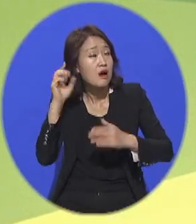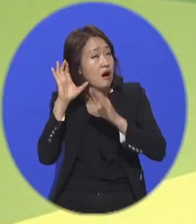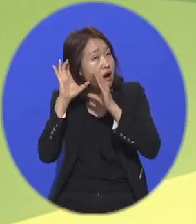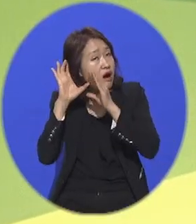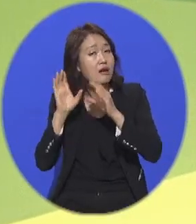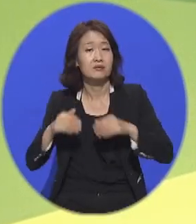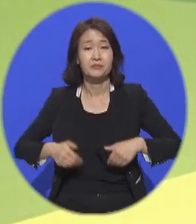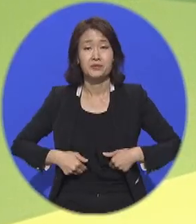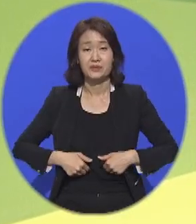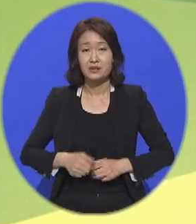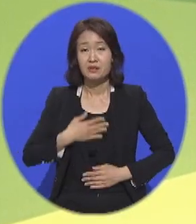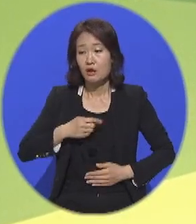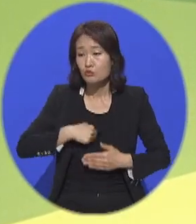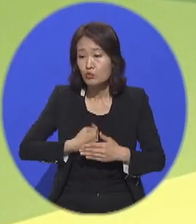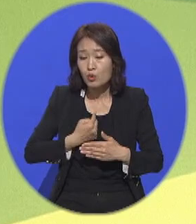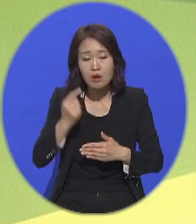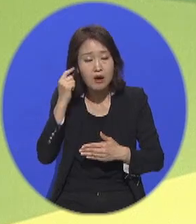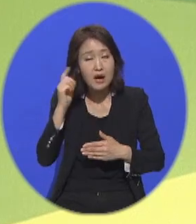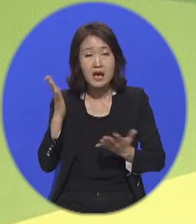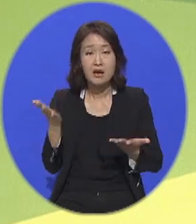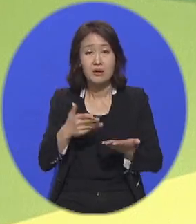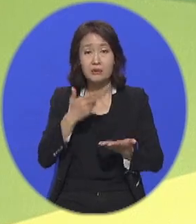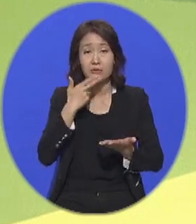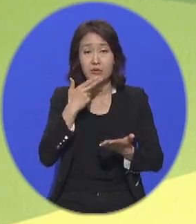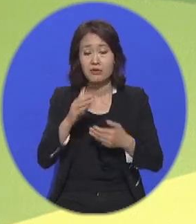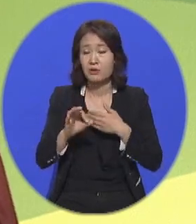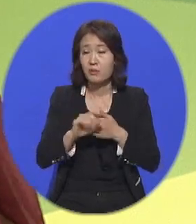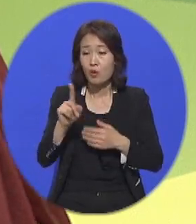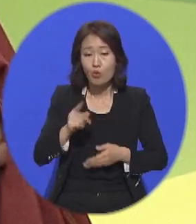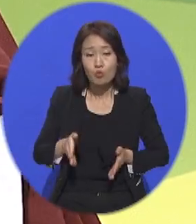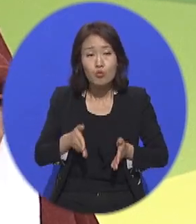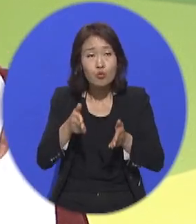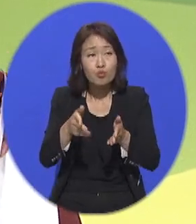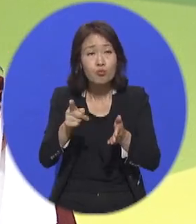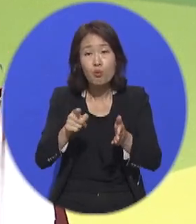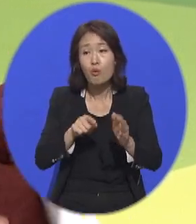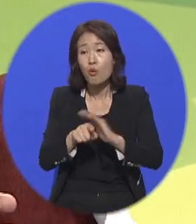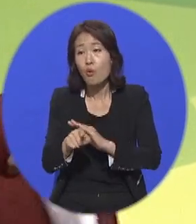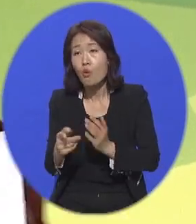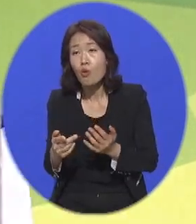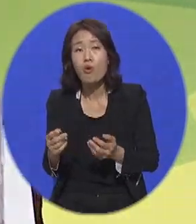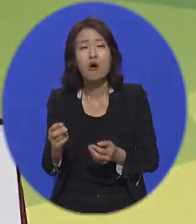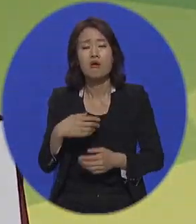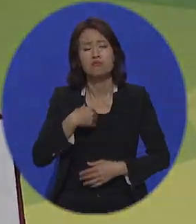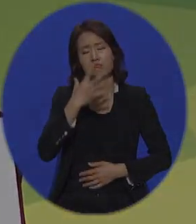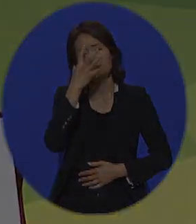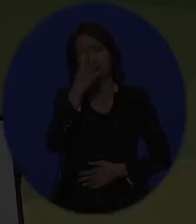됩니다. 그 자기 내면의 소리를 듣지 않으면 우리는 어떤 길을 가야 될지 암울합니다.